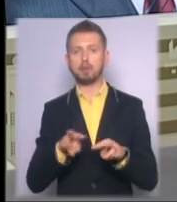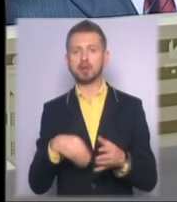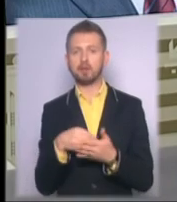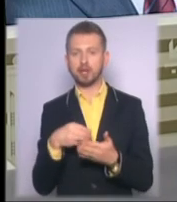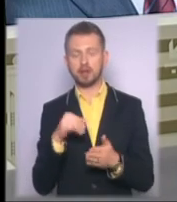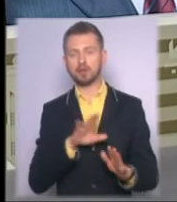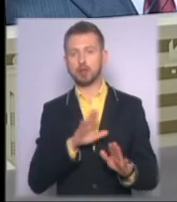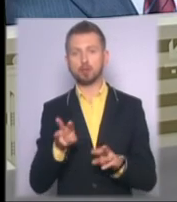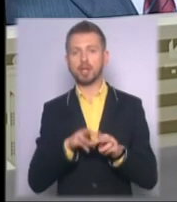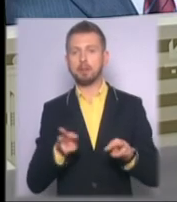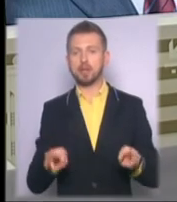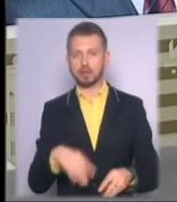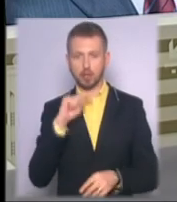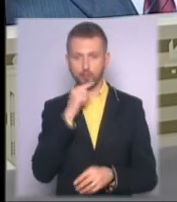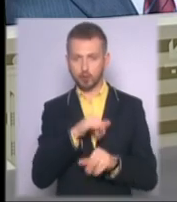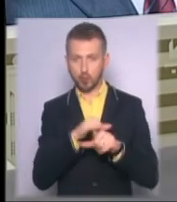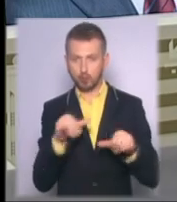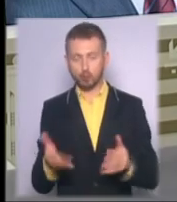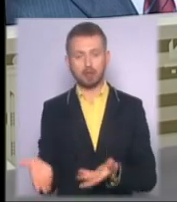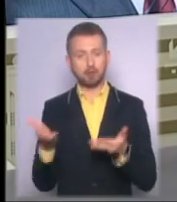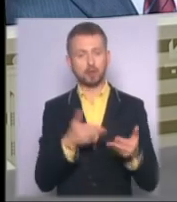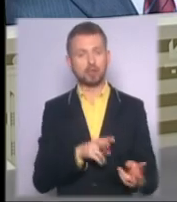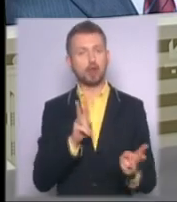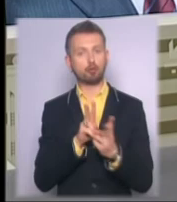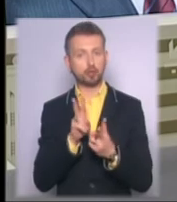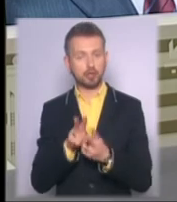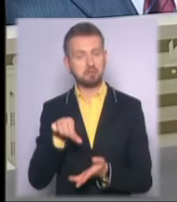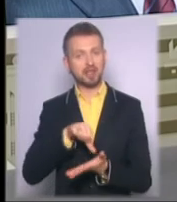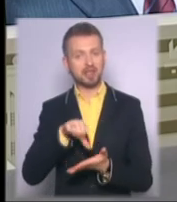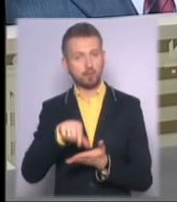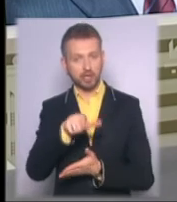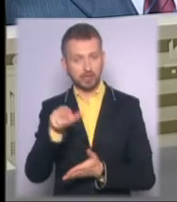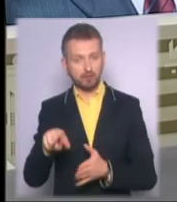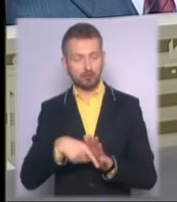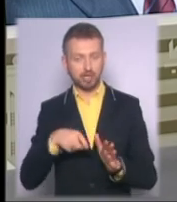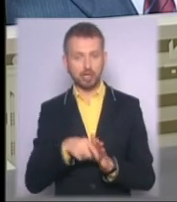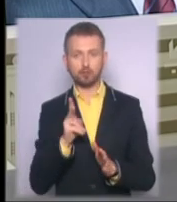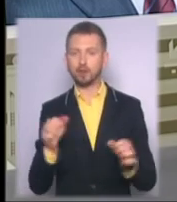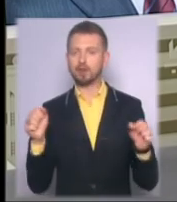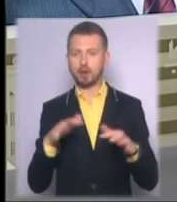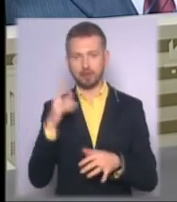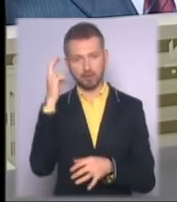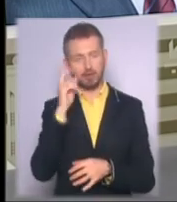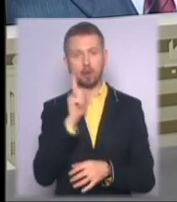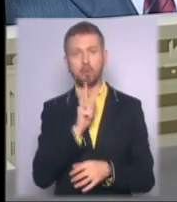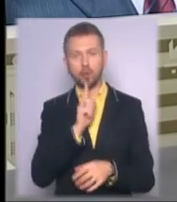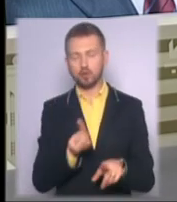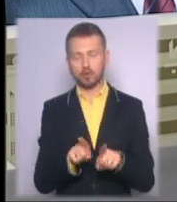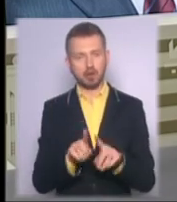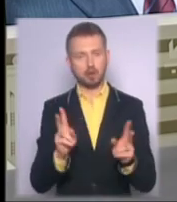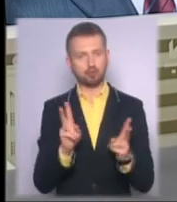міністра економічного розвитку запросила на зустріч представників шахтарів, які зібралися в Києві. Поки що така зустріч не